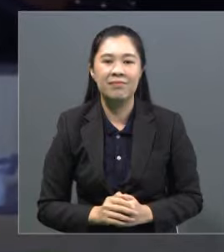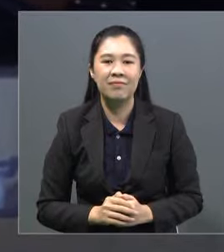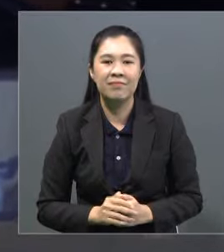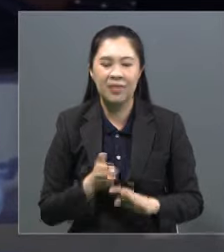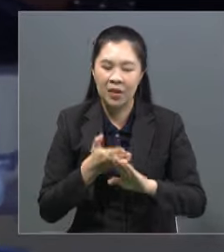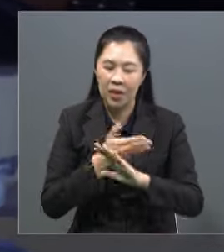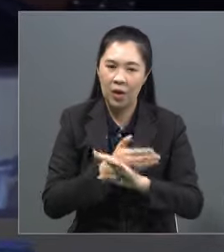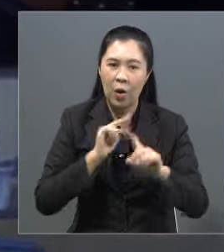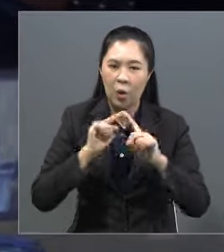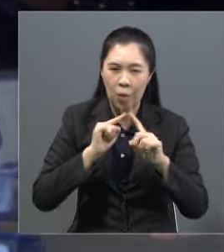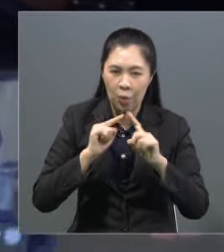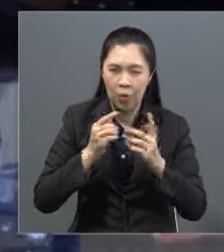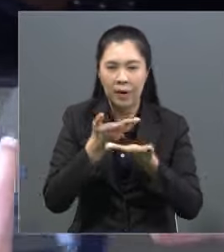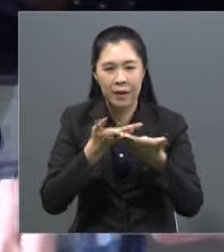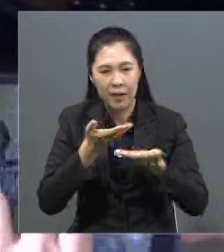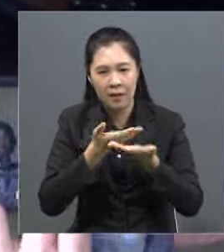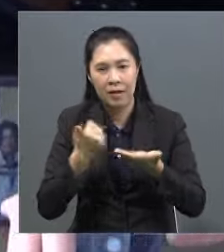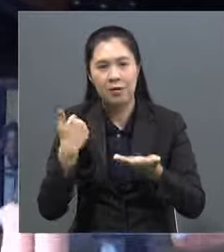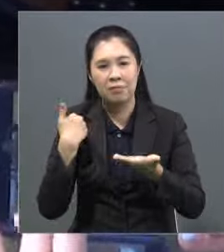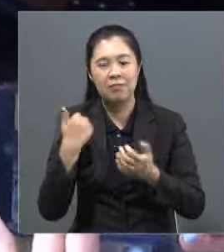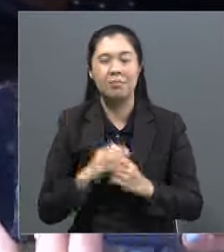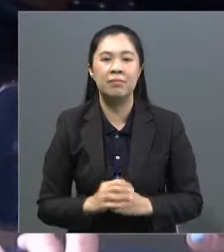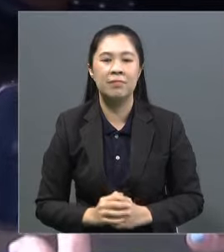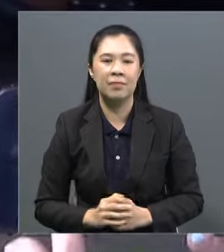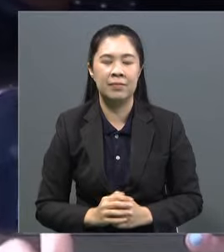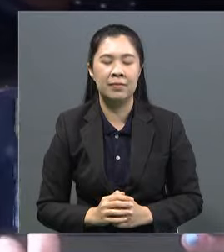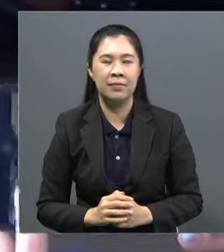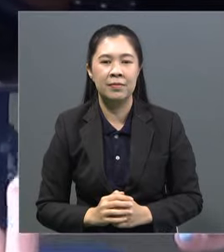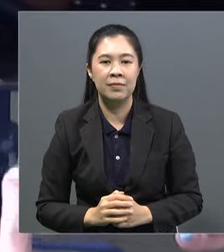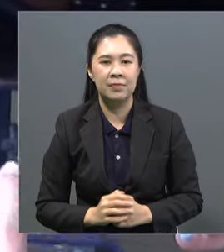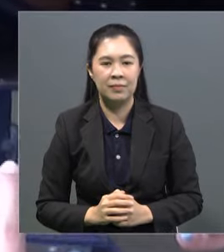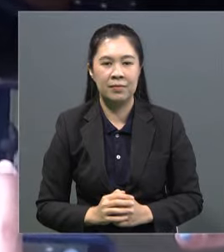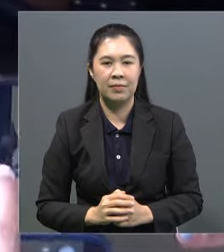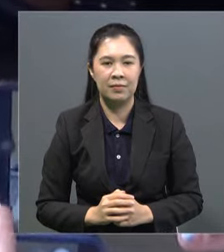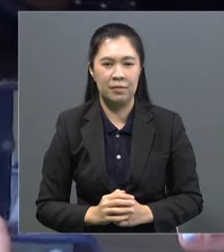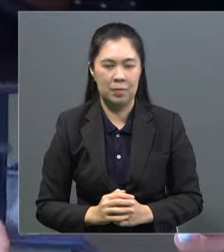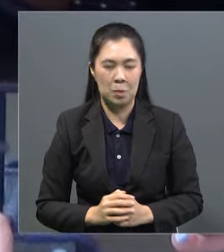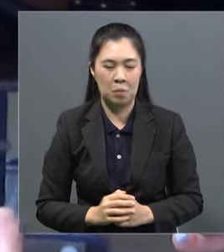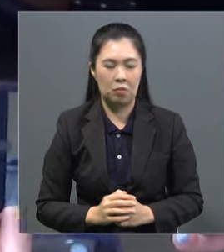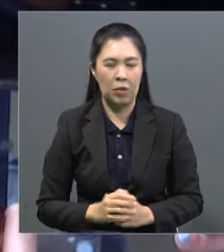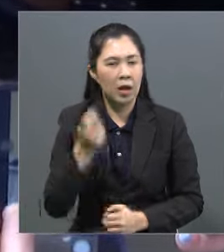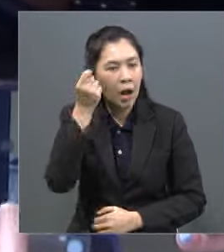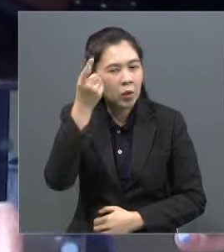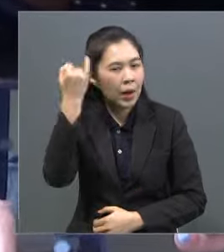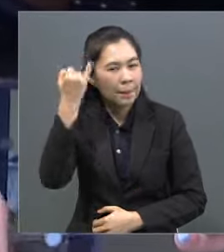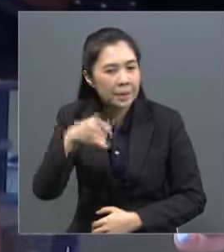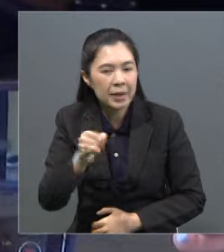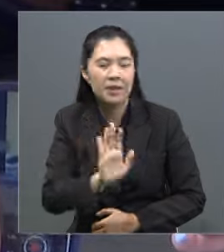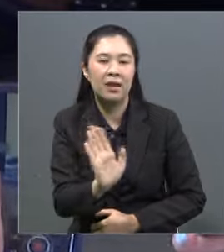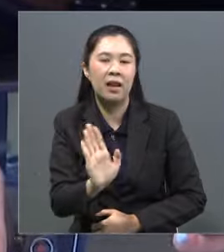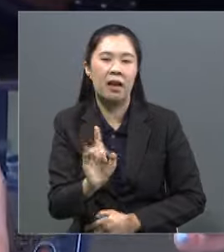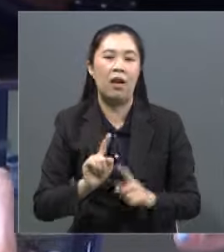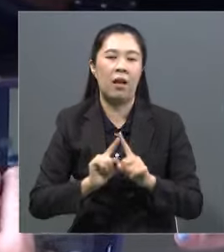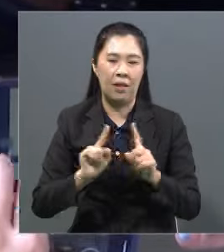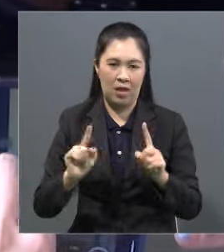กันเรื่องแบบสาดน้ำอะไรเงี้ยค่ะก็คงจะไม่ได้สาดน้ำกันทั้งเดือนค่ะแต่ด้วยความที่ไม่อยากให้เข้าใจผิดค่ะก็พยายามให้ทางกระทรวงแล้วก็